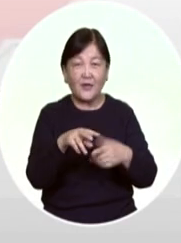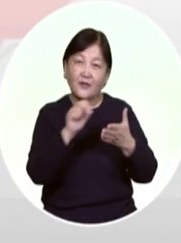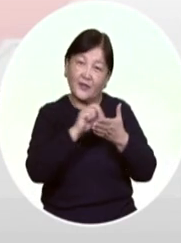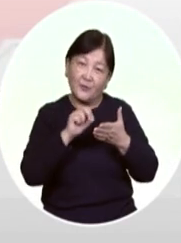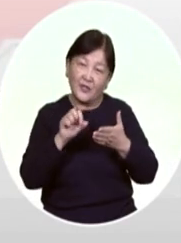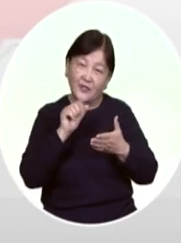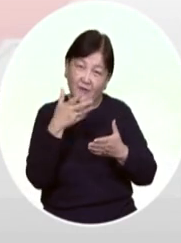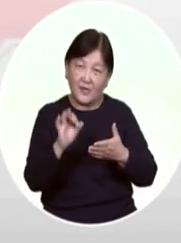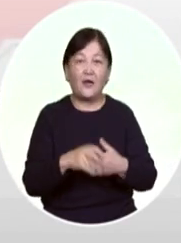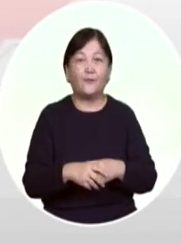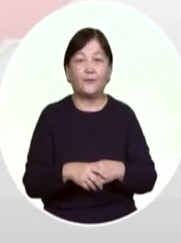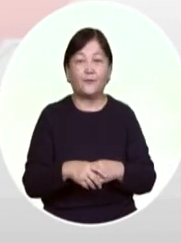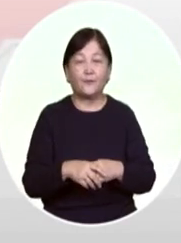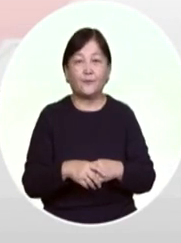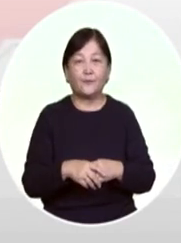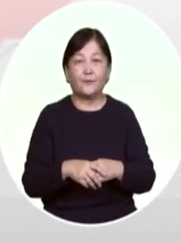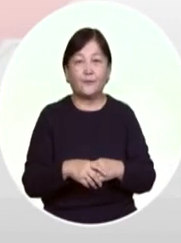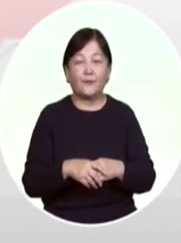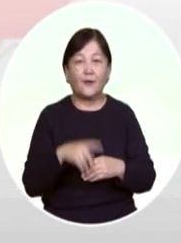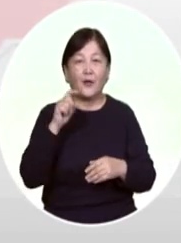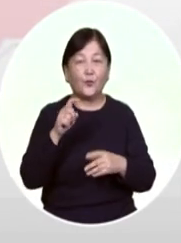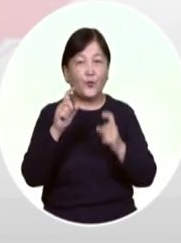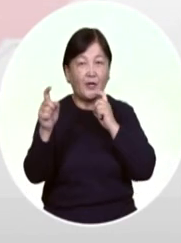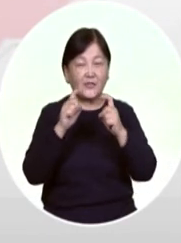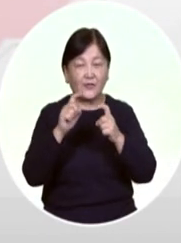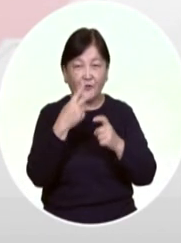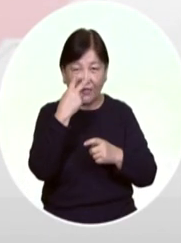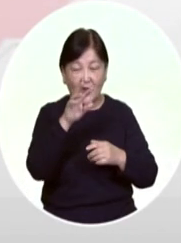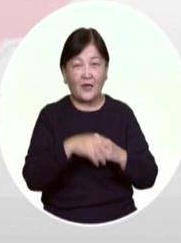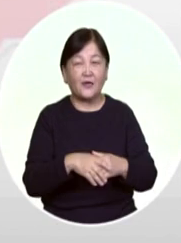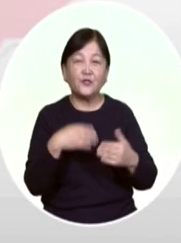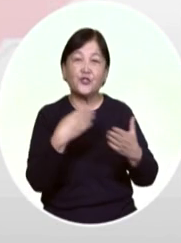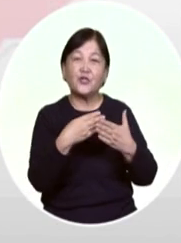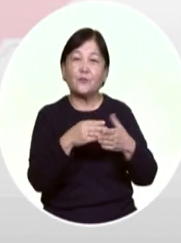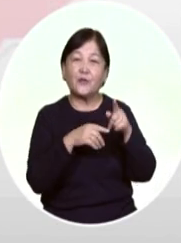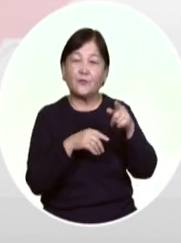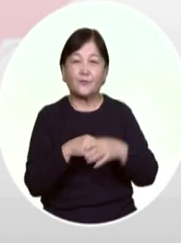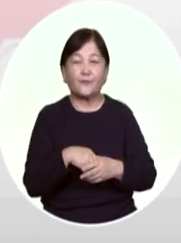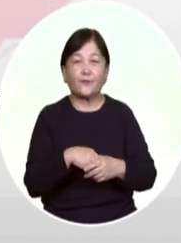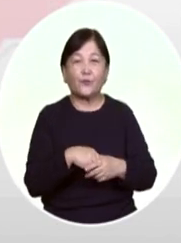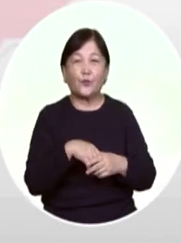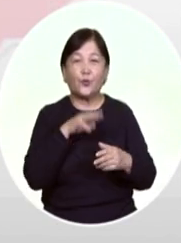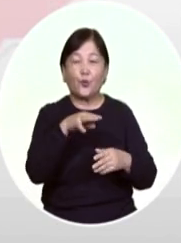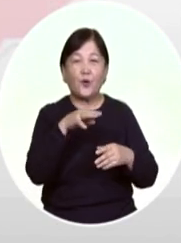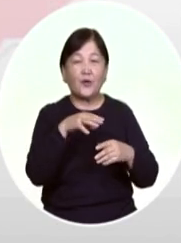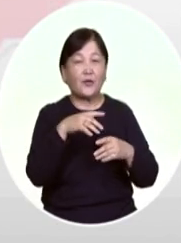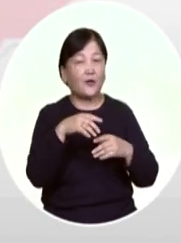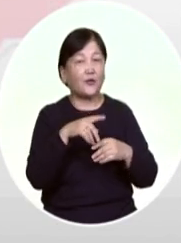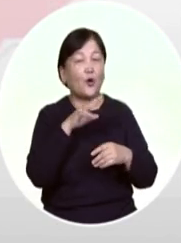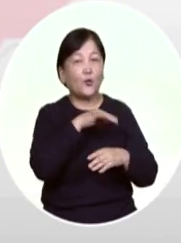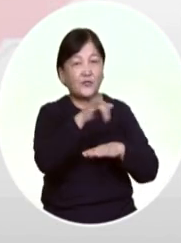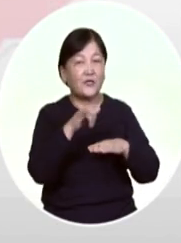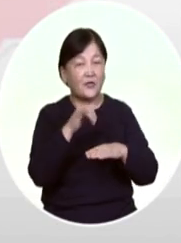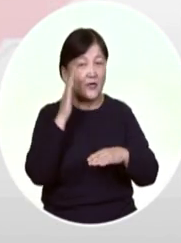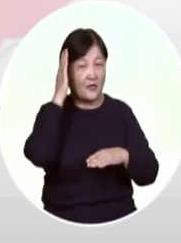яваарай. За тэгвэл энэ харилцаануудыг харъя. Тухайлбал тухайн улсын хэтийн зорилго та нарын гэж